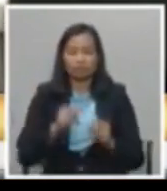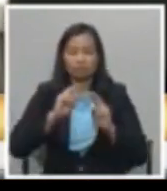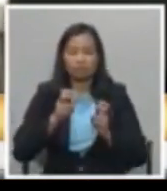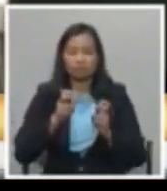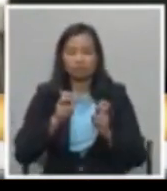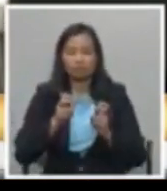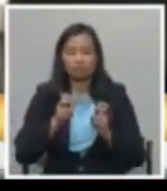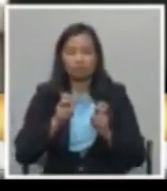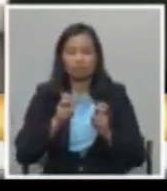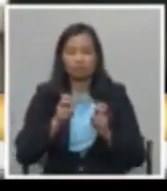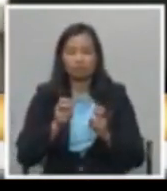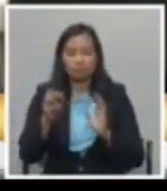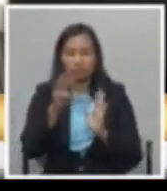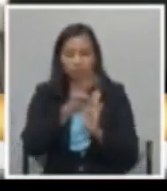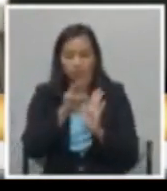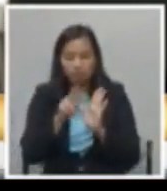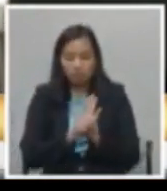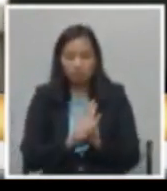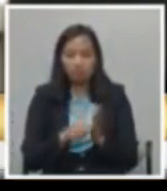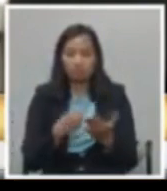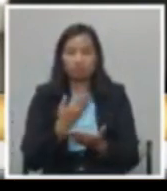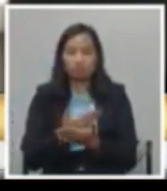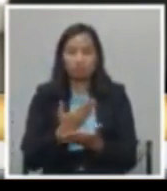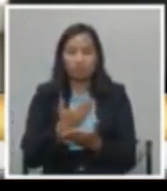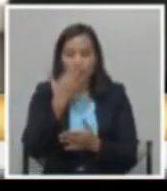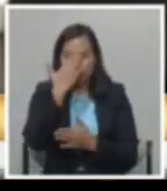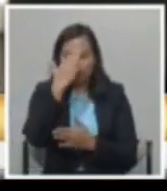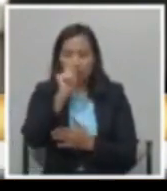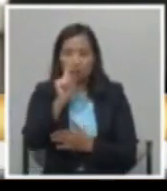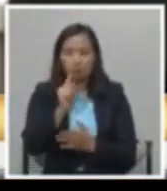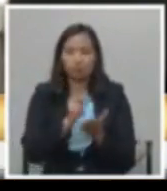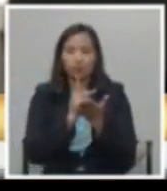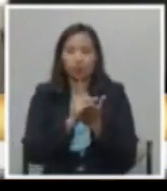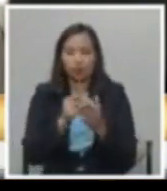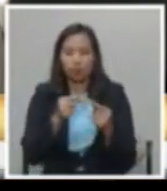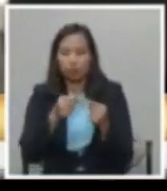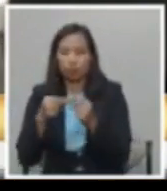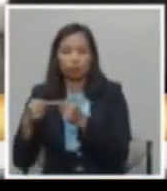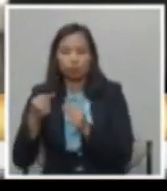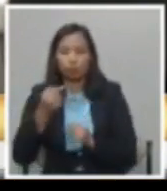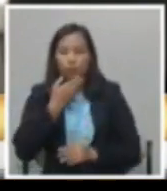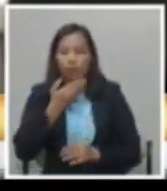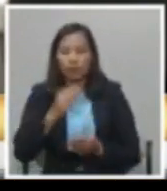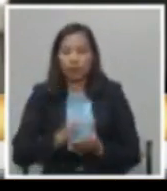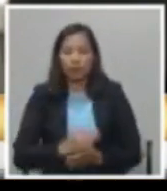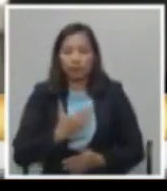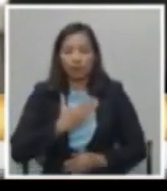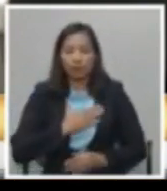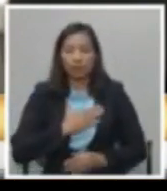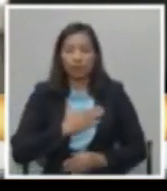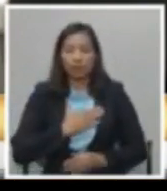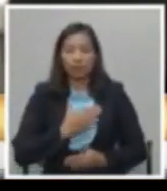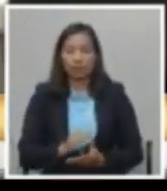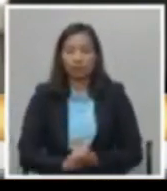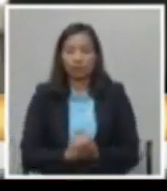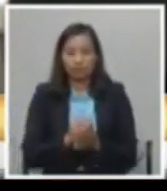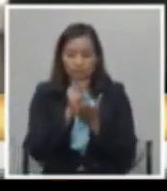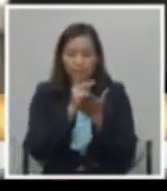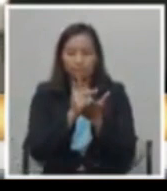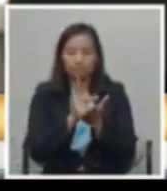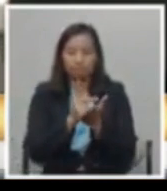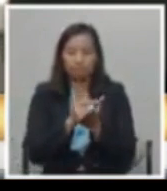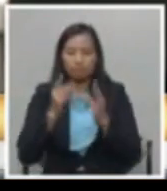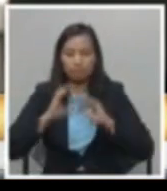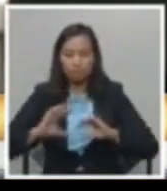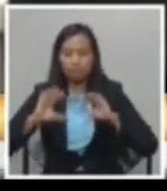ของวินัยทางการคลังเพราะมีการกู้ยืมต่อเนื่องผมจึงอยากที่จะเรียนนะครับว่าการกู้ยืมโด